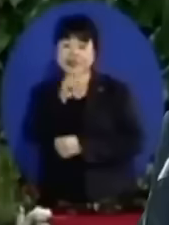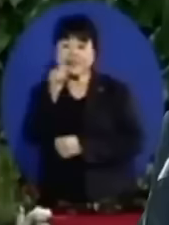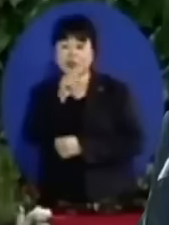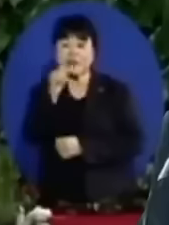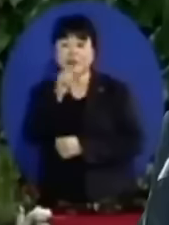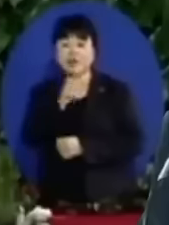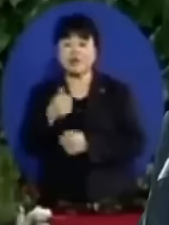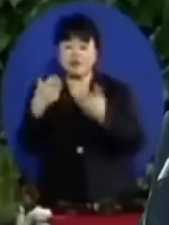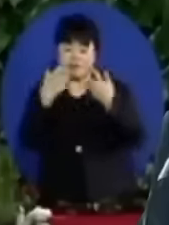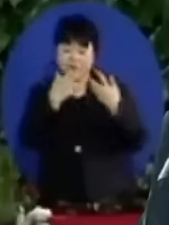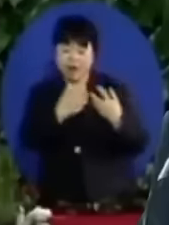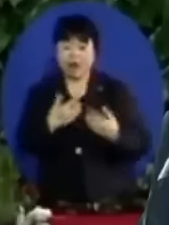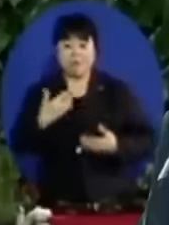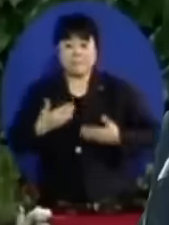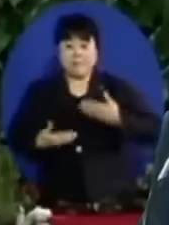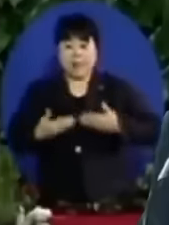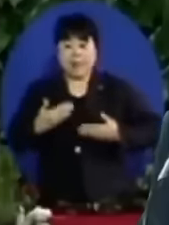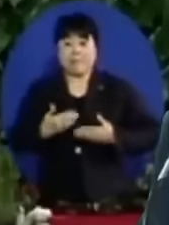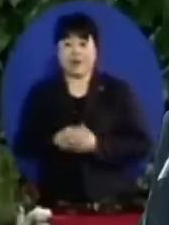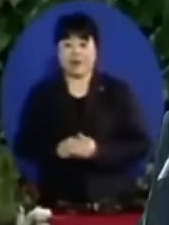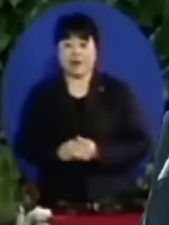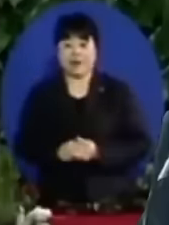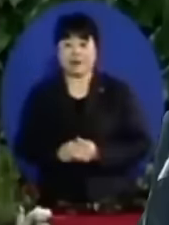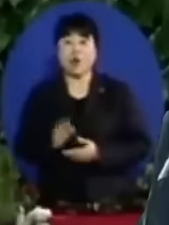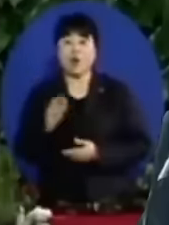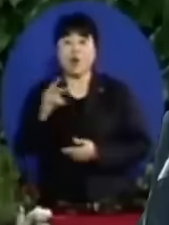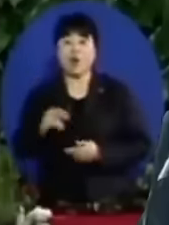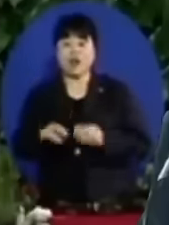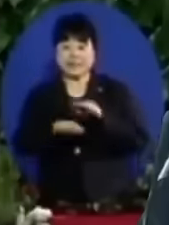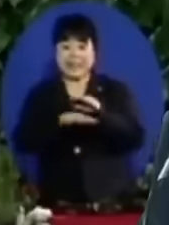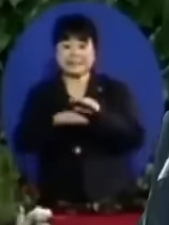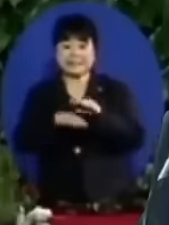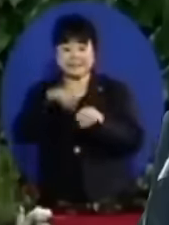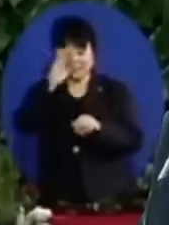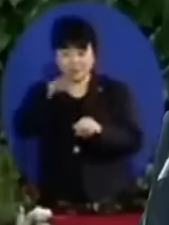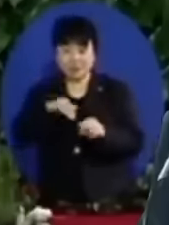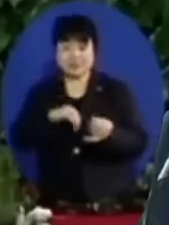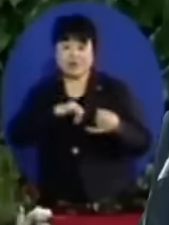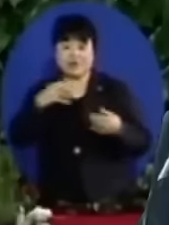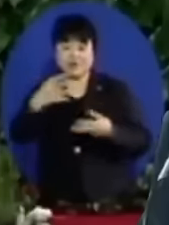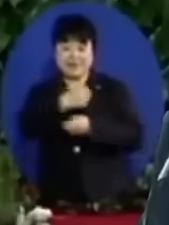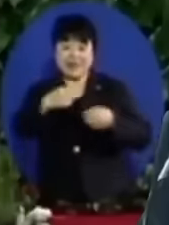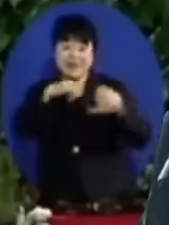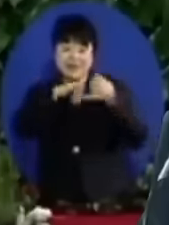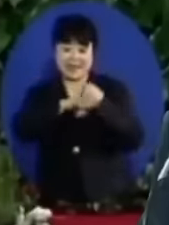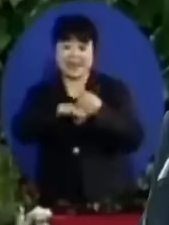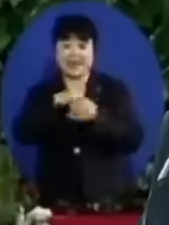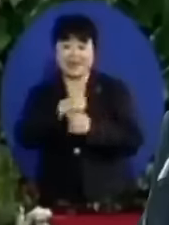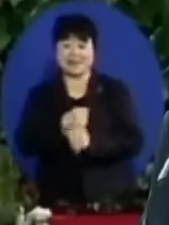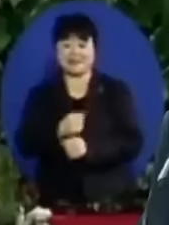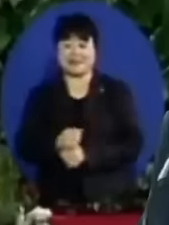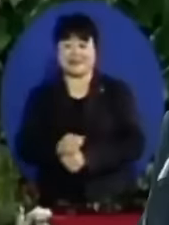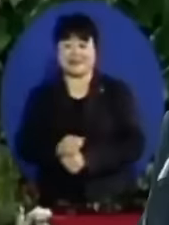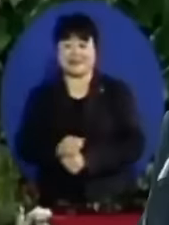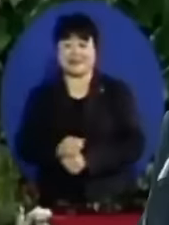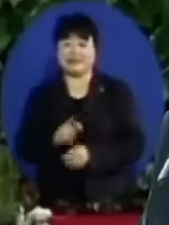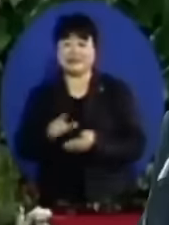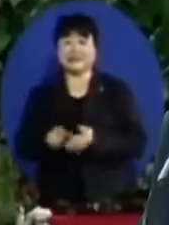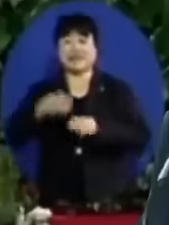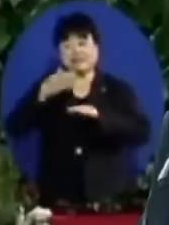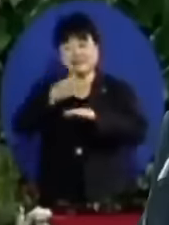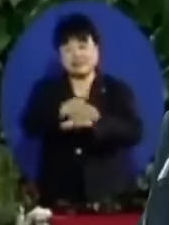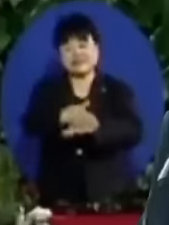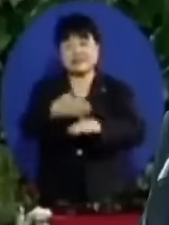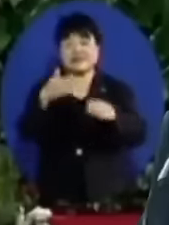빡빡한 일정에 맞추려고 콜택시를 예약해 두었었습니다. 그런데 강연이 예정 시간보다 늦게 끝나는